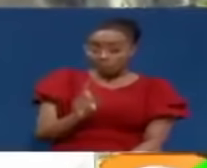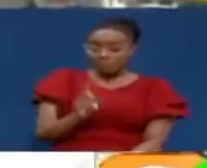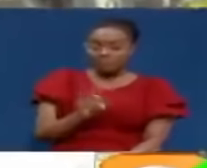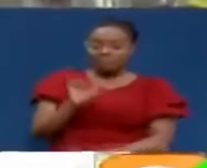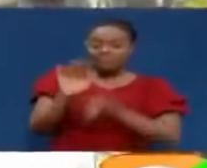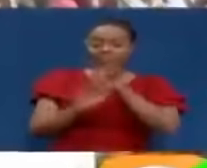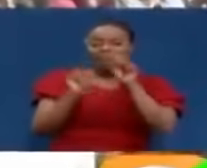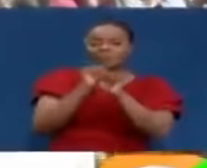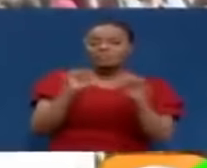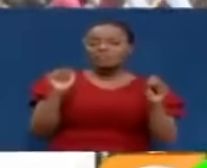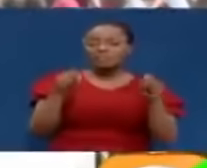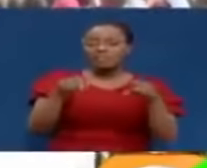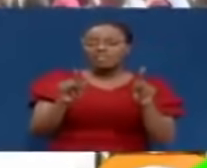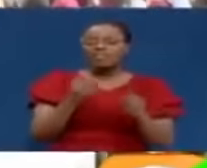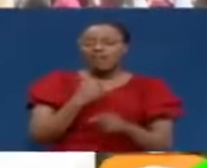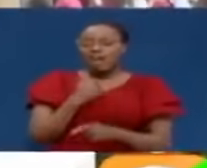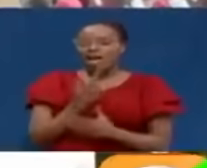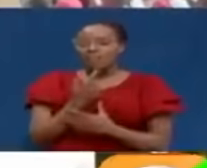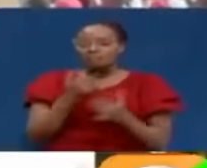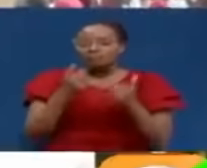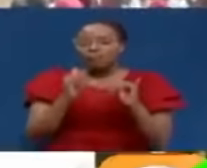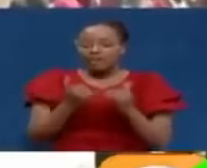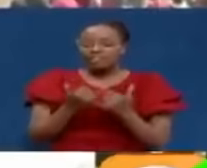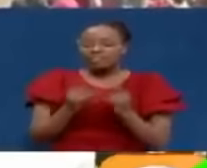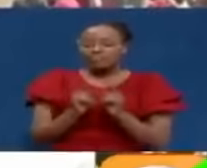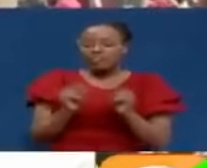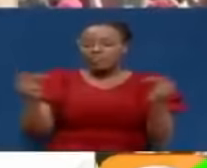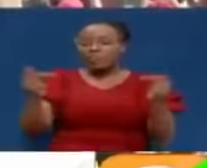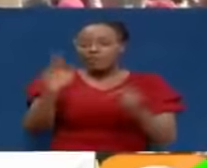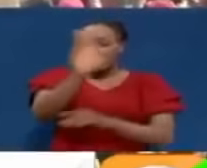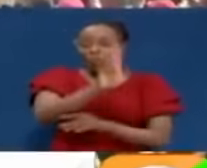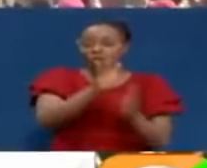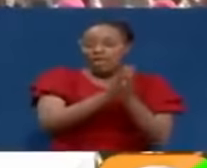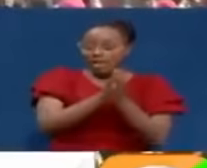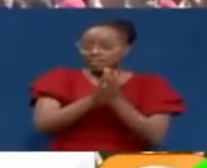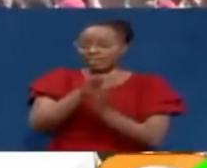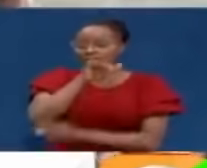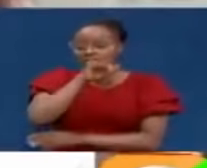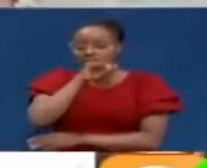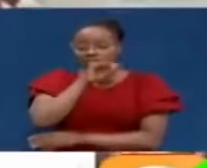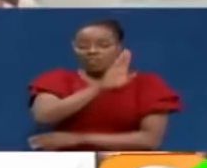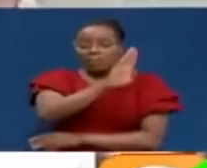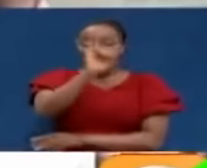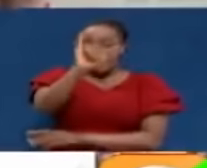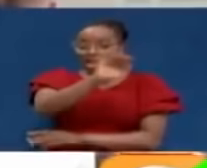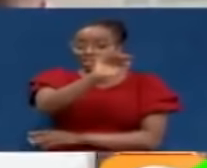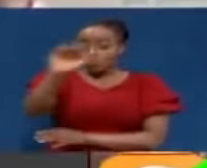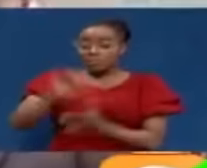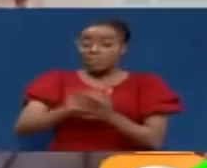The deputy president is pouring cold water on Raila Odinga and President Uhuru Kenyatta's BBI push.